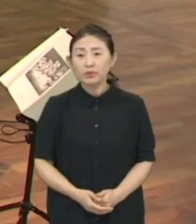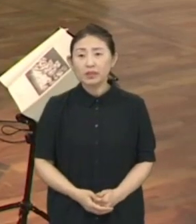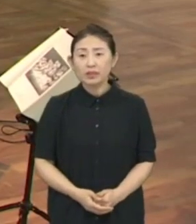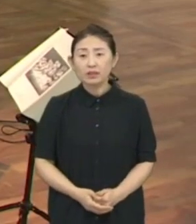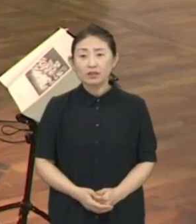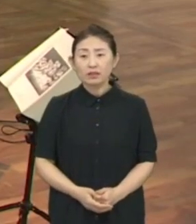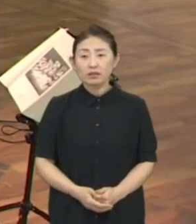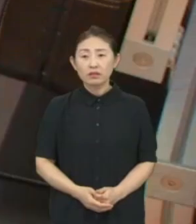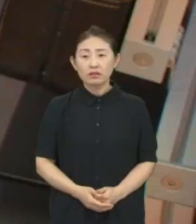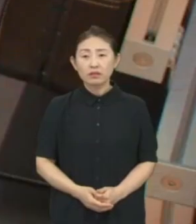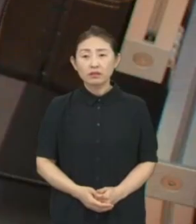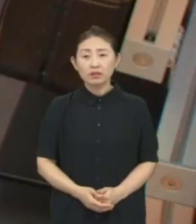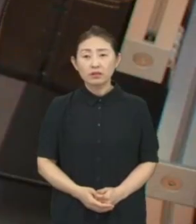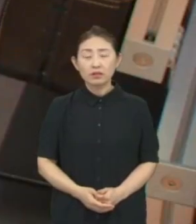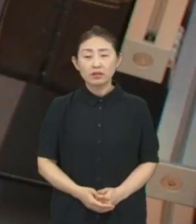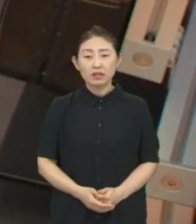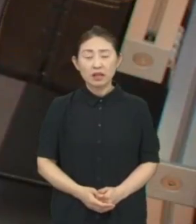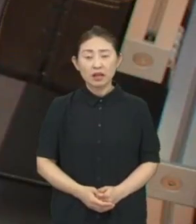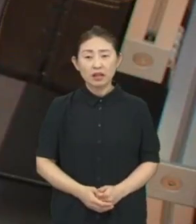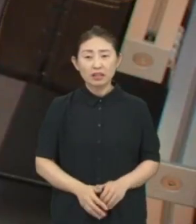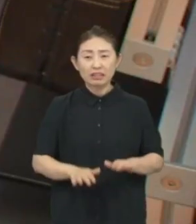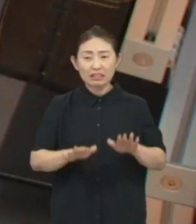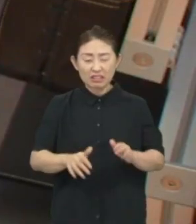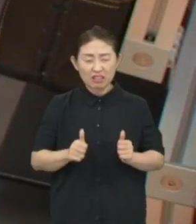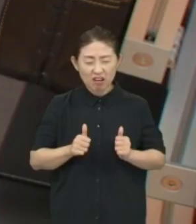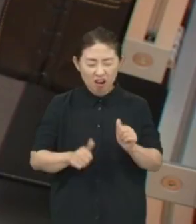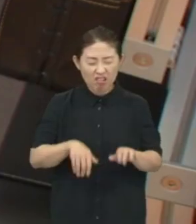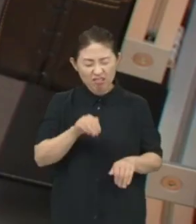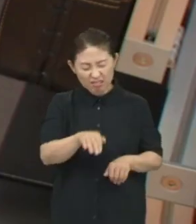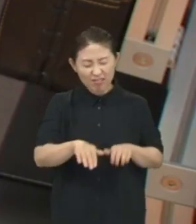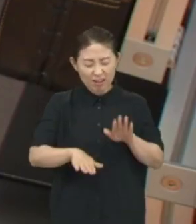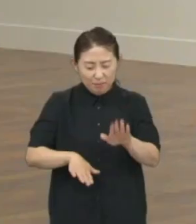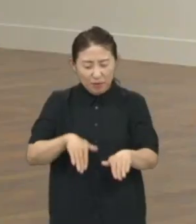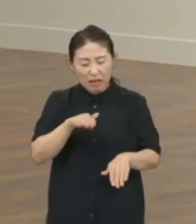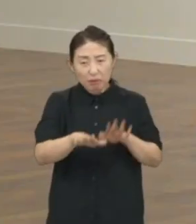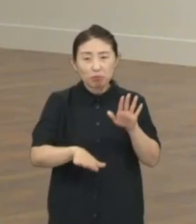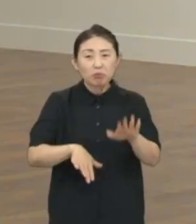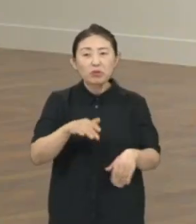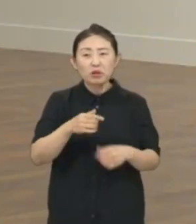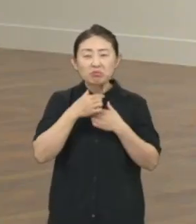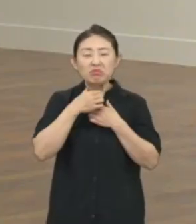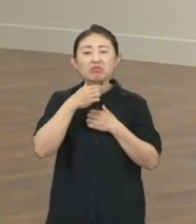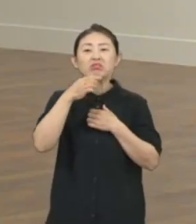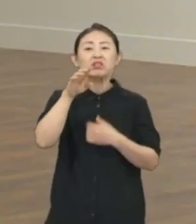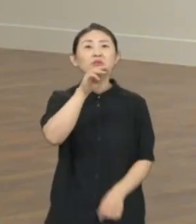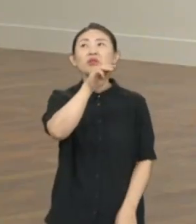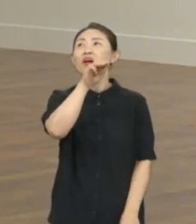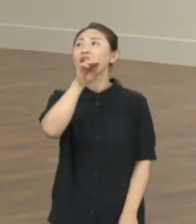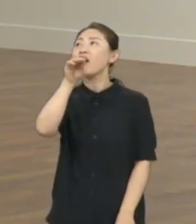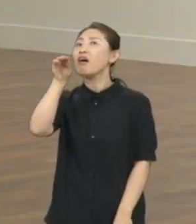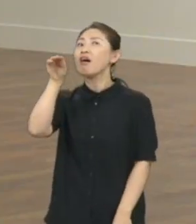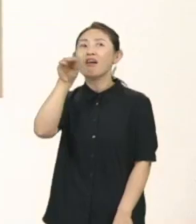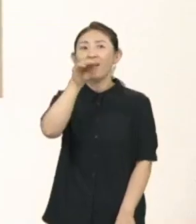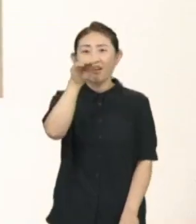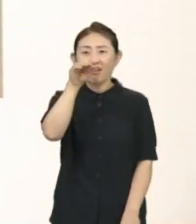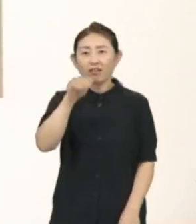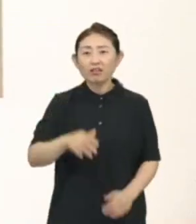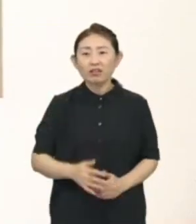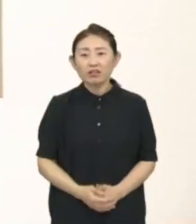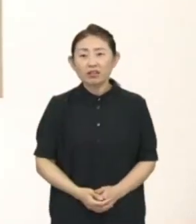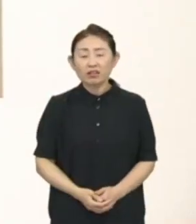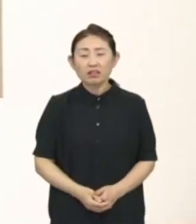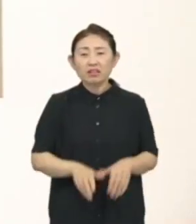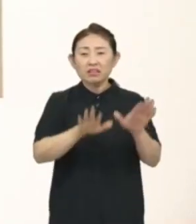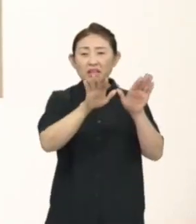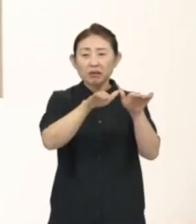워킹패드 위에서 누군가 발이 꺾일 정도로 열심히 걷고 목이 긴 타조는 먼 곳을 바라봅니다.